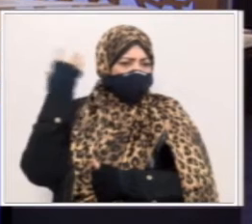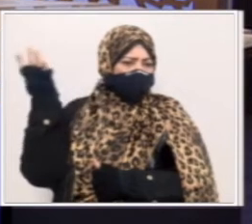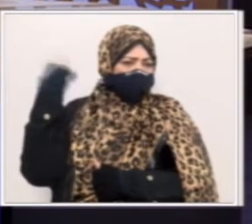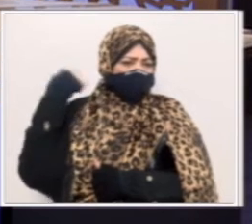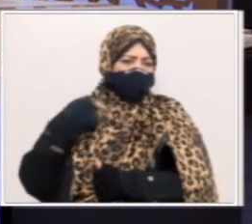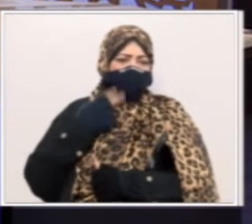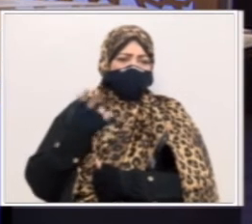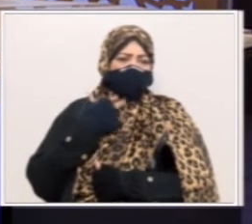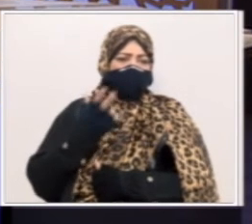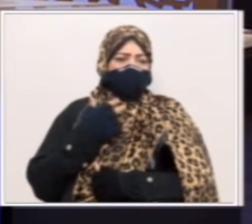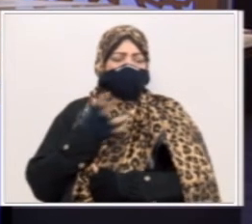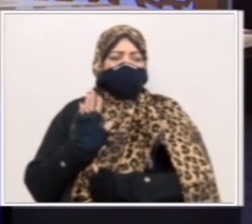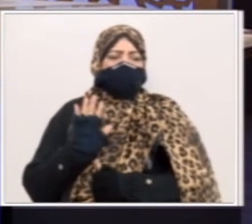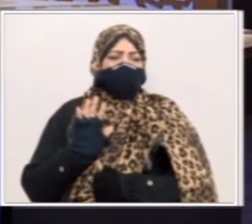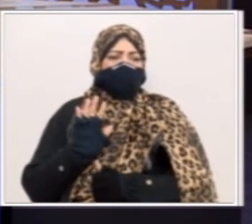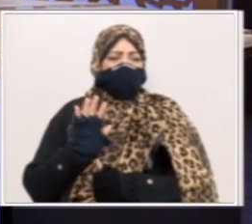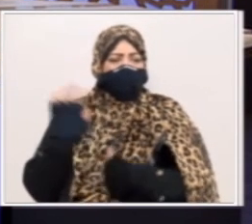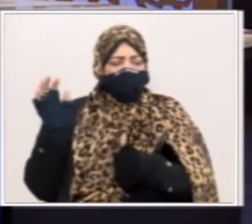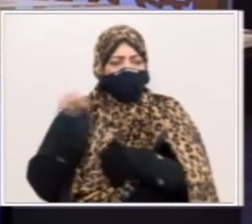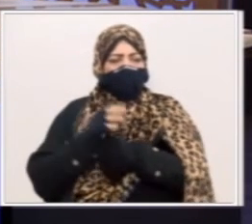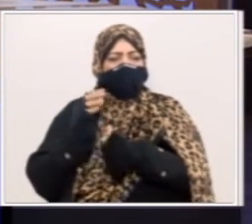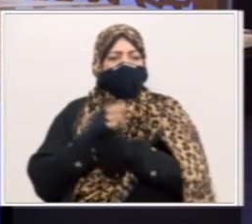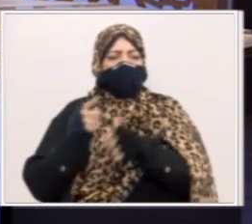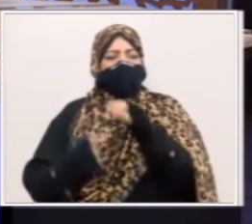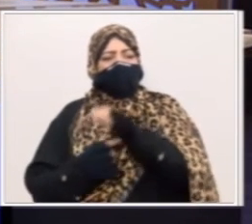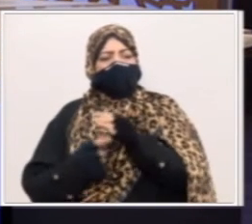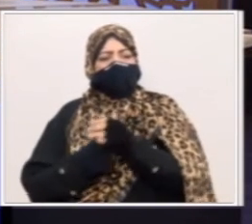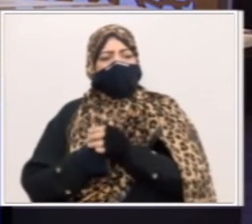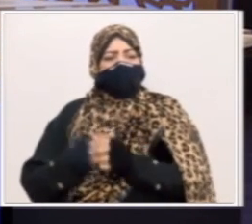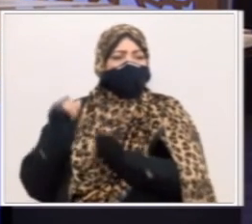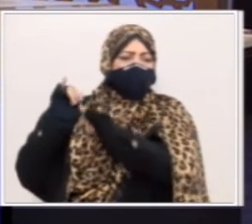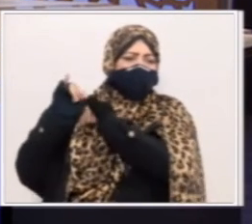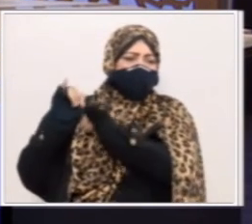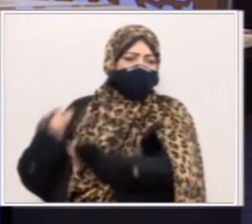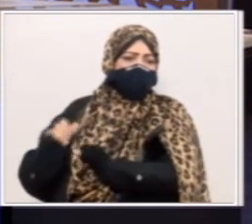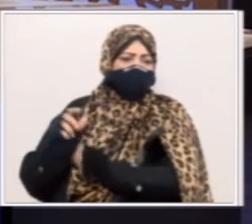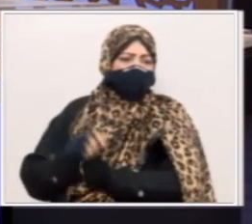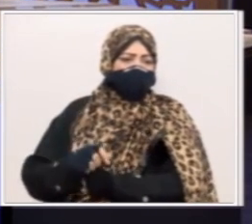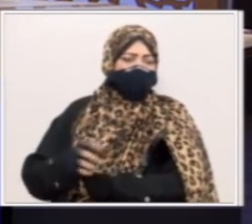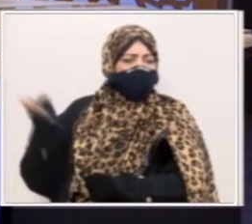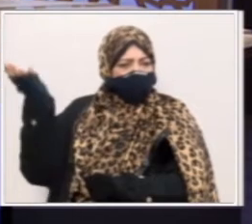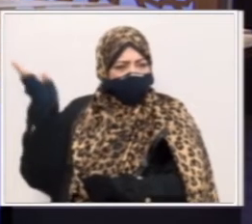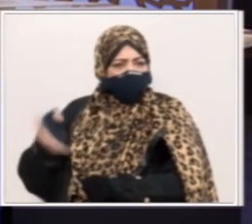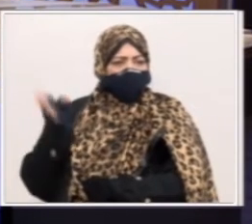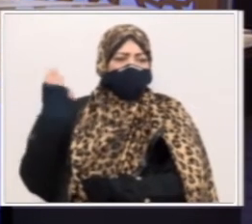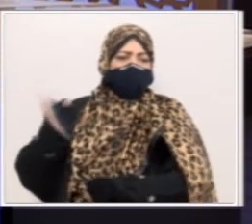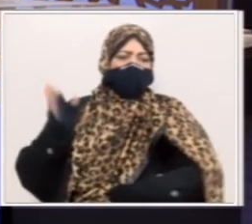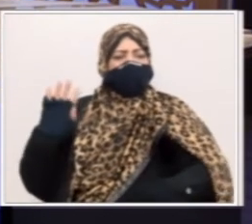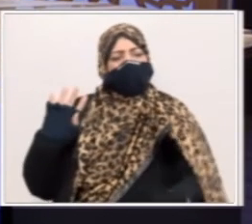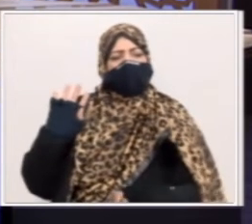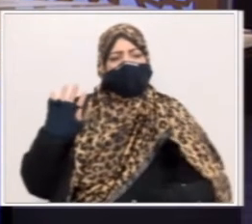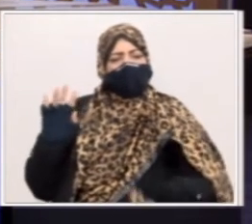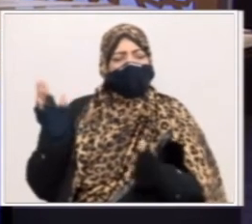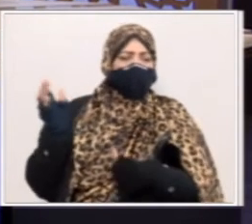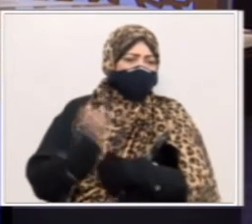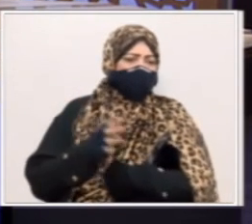واهجروهن في المضاجع واضربوهن، هذه دائما، هذا لما تكون المرأة هي التي خرجت عن طوع الزوج. أنزل الله عز